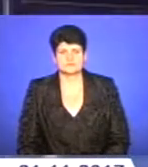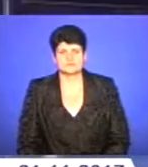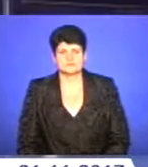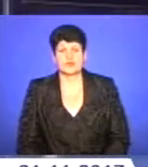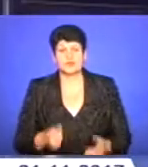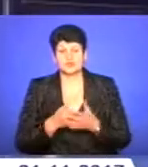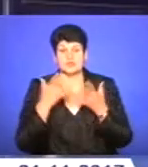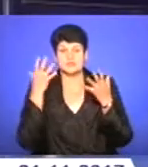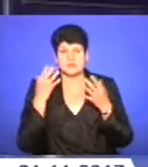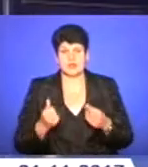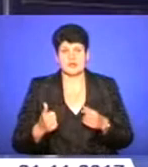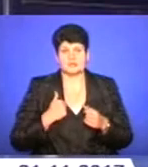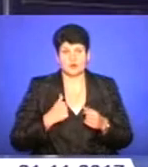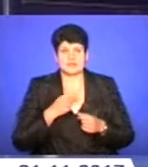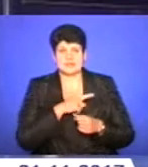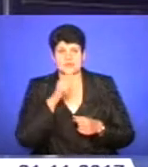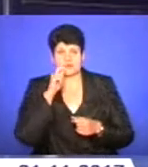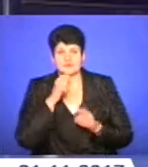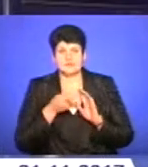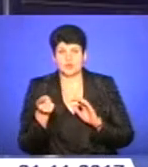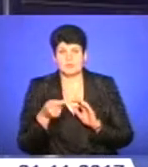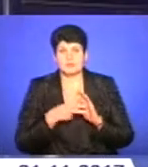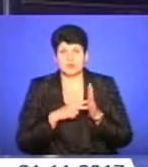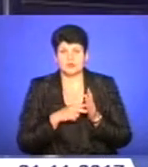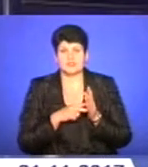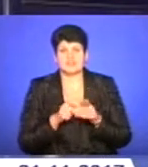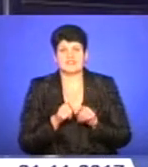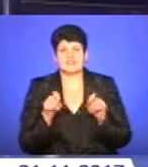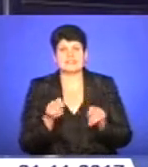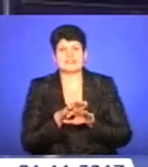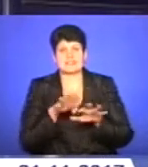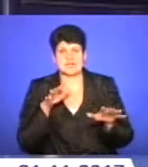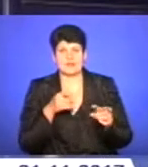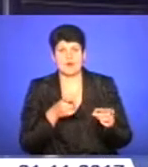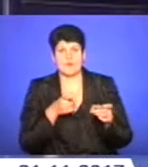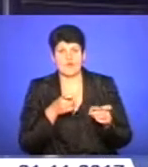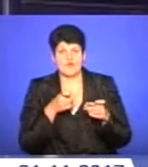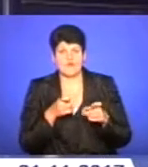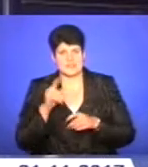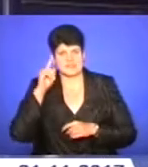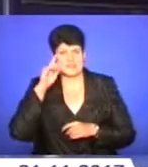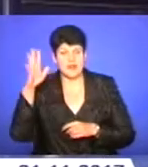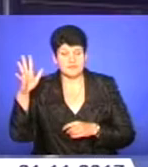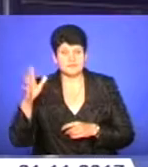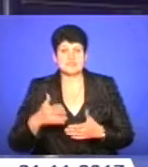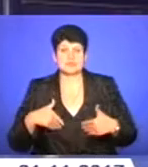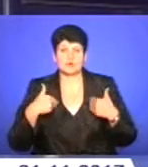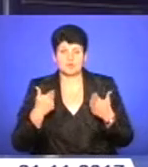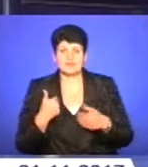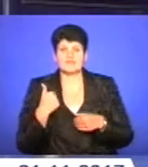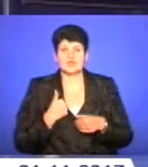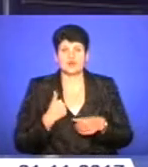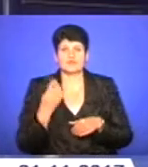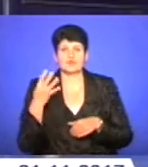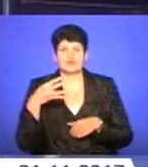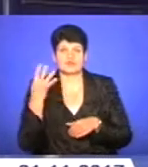А до Дня Збройних сил України в Тернополі планують відкрити зал бойової слави. Ідею запропонували військові 44-ї окремої